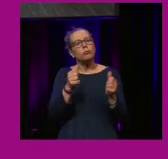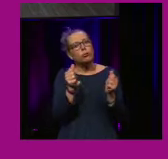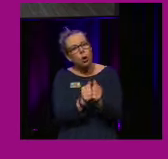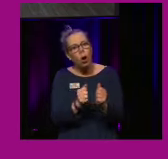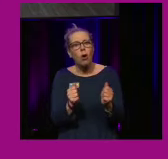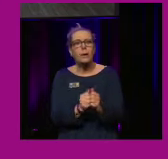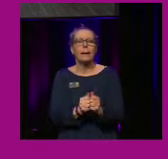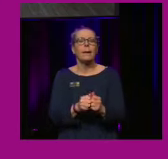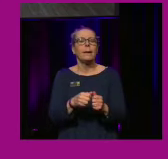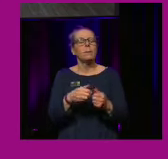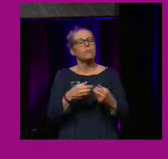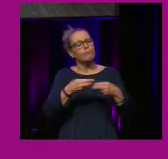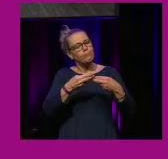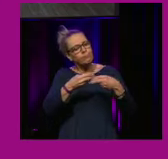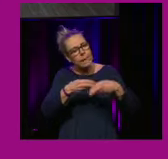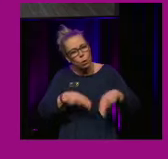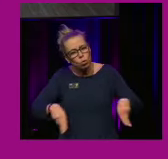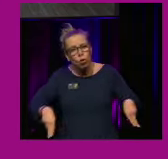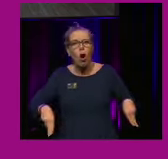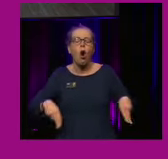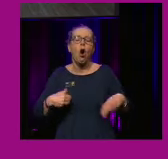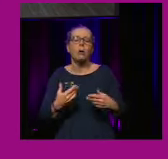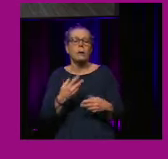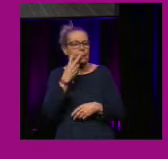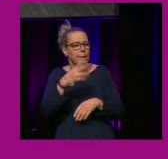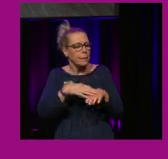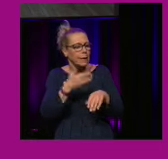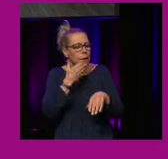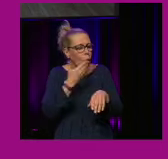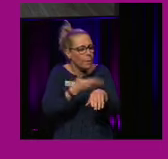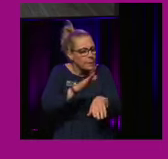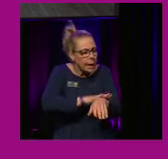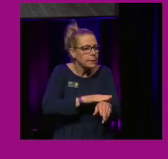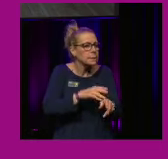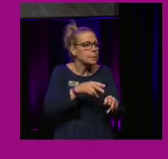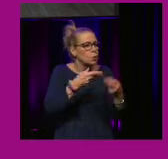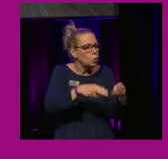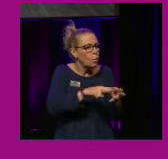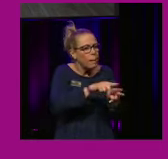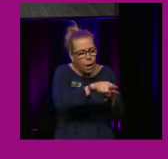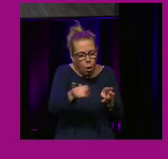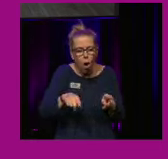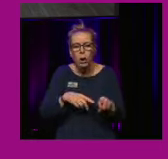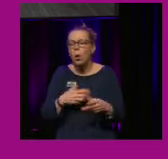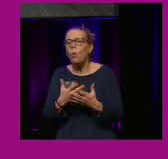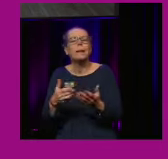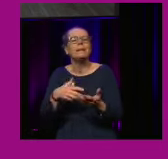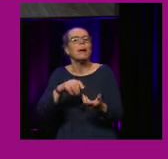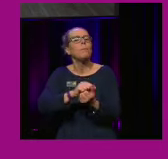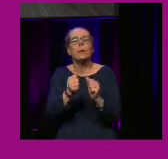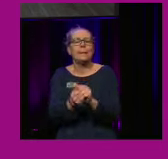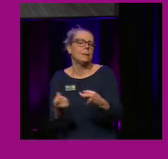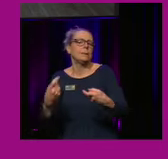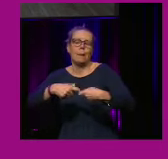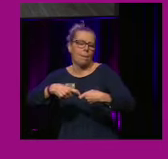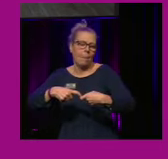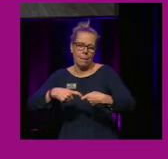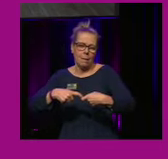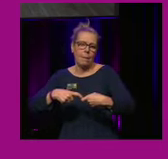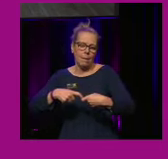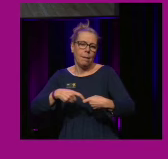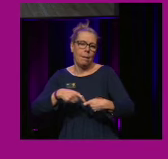på vad folk har för kompetens som domare istället för på politisk grund. Det är mening med